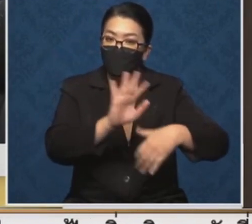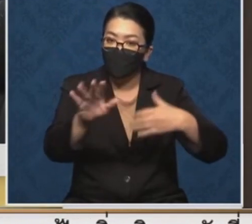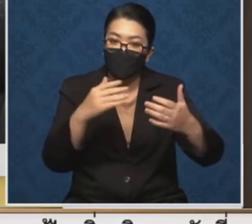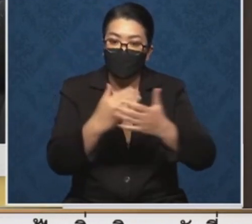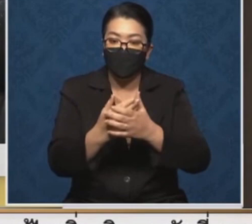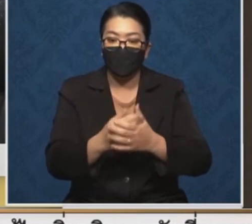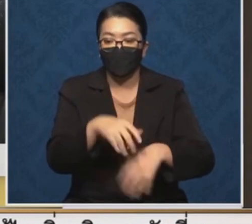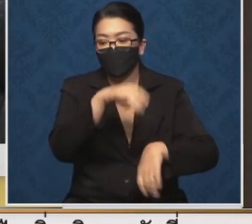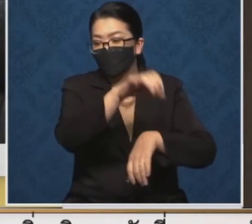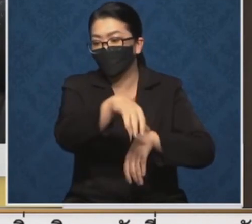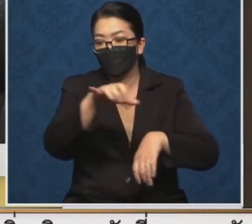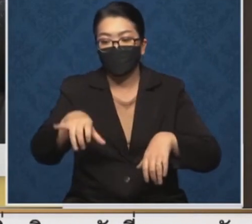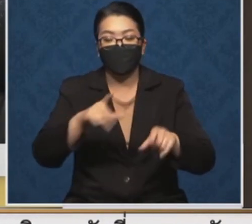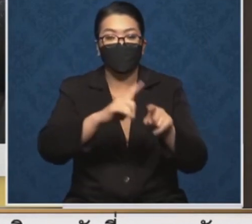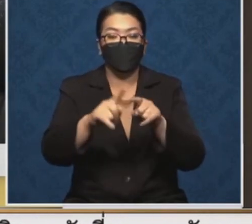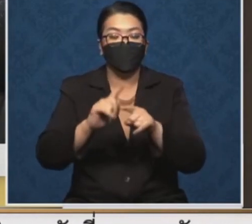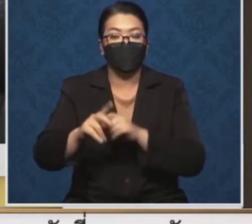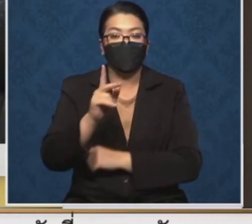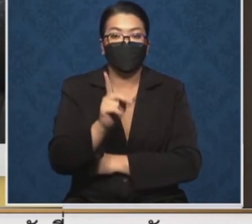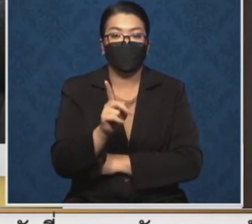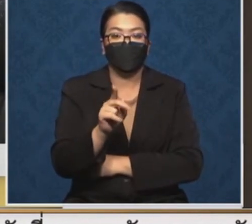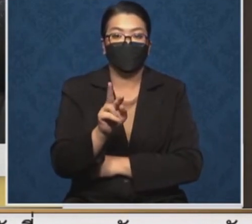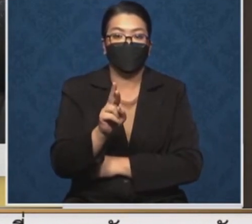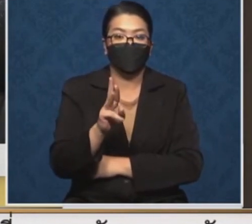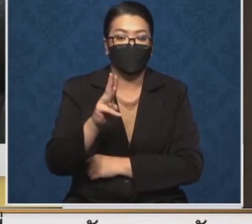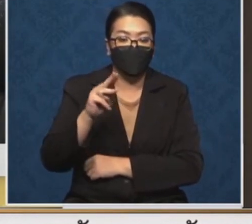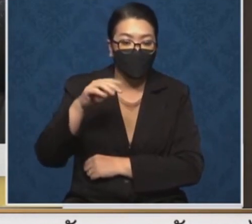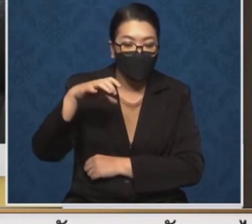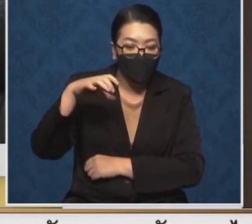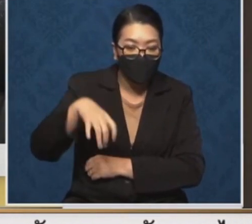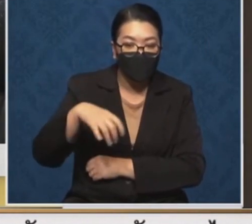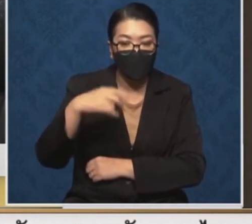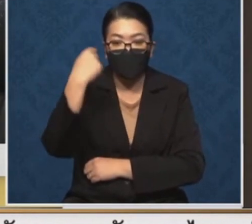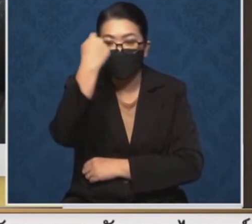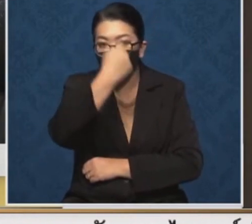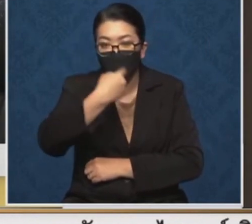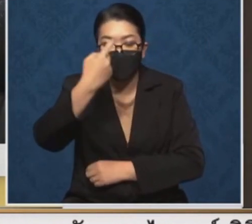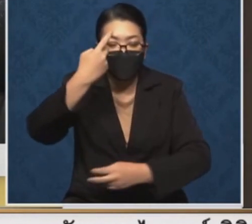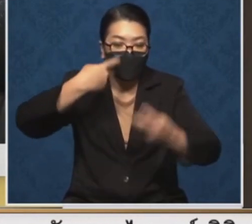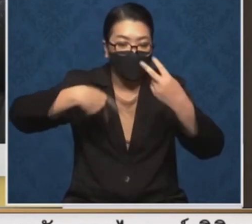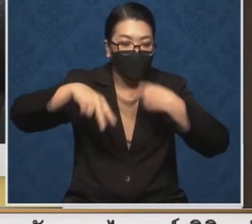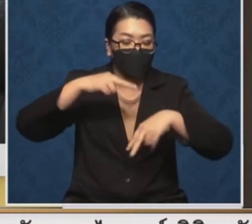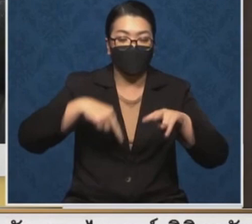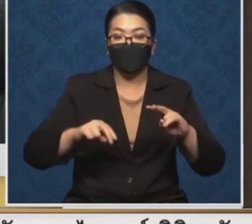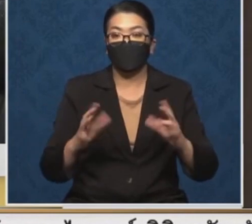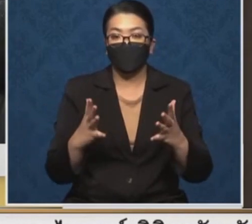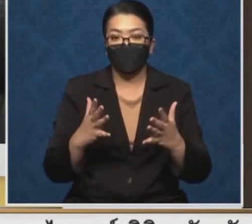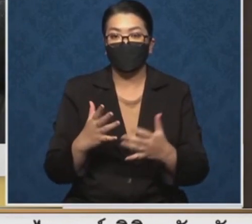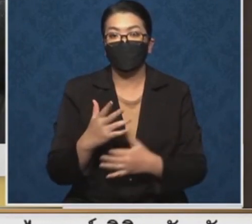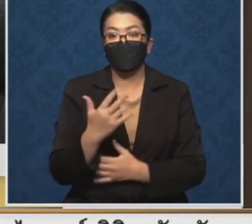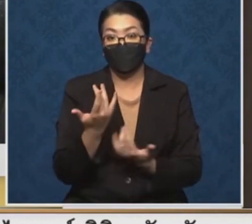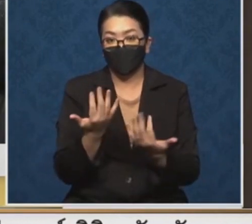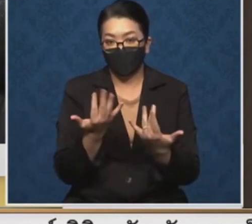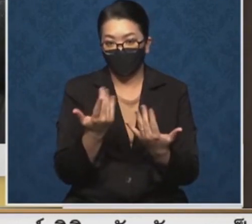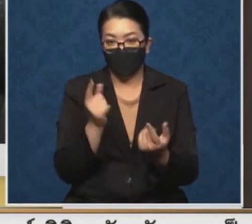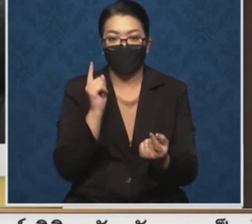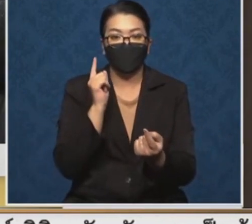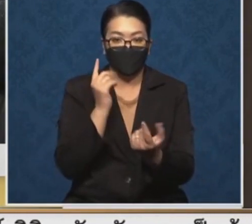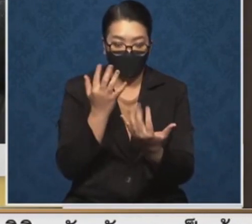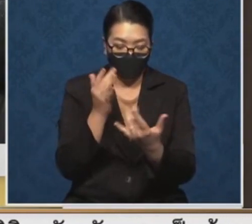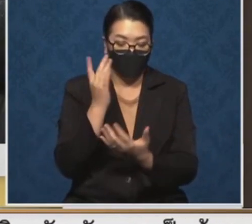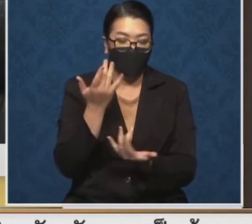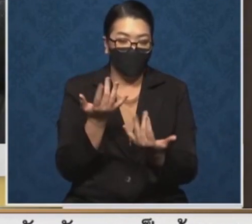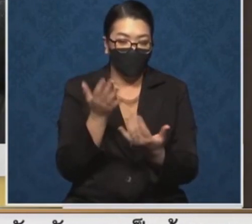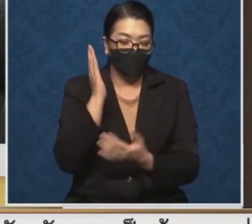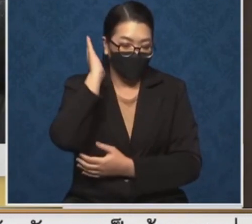ที่ทุกหน่วยงานทุกกลมจะไม่มีใครตรวจสอบดูแลท่านเดี๋ยวเราไปพบกันที่